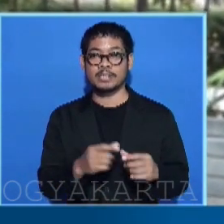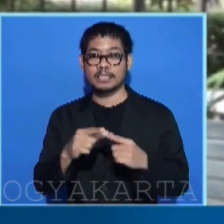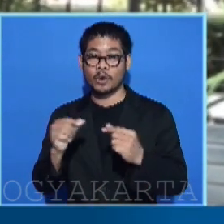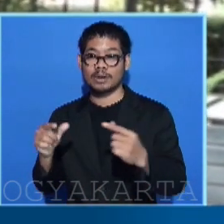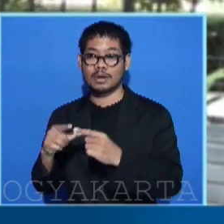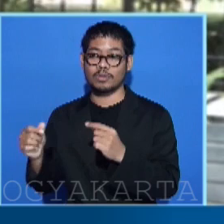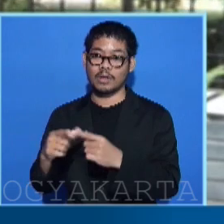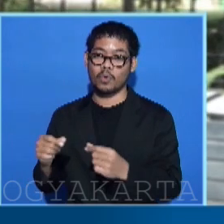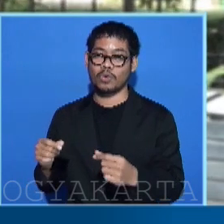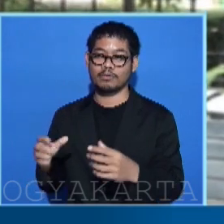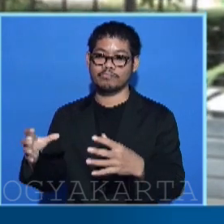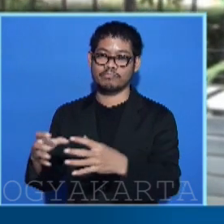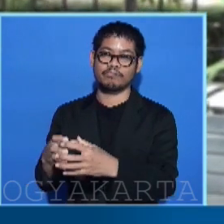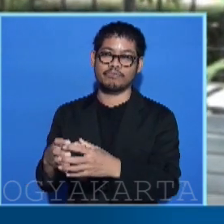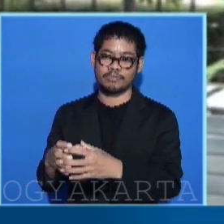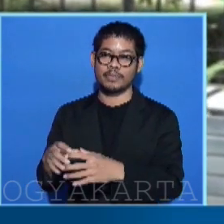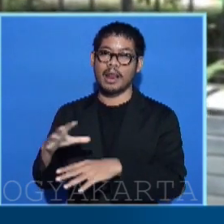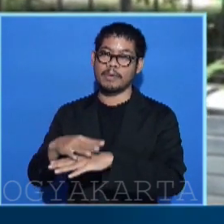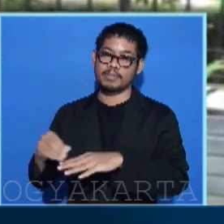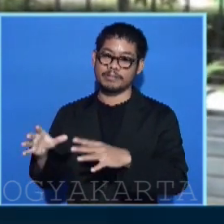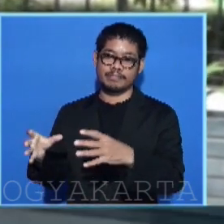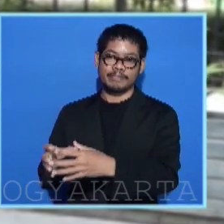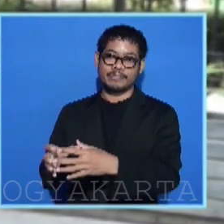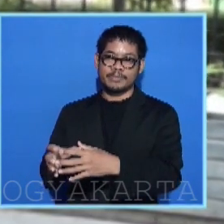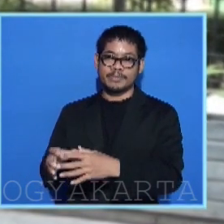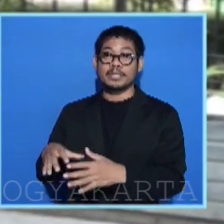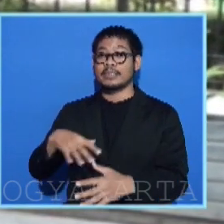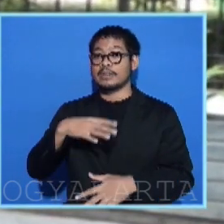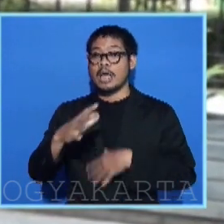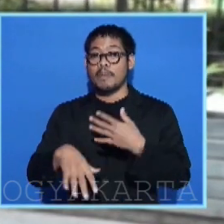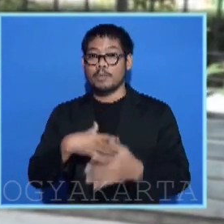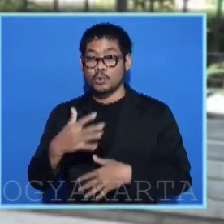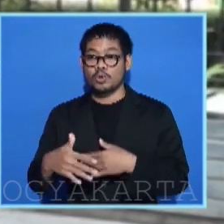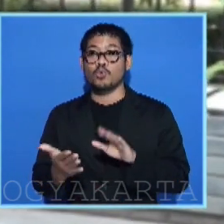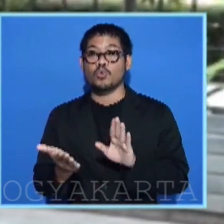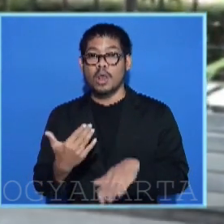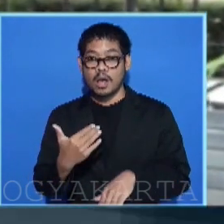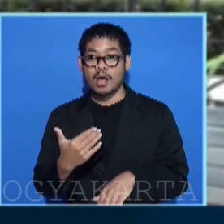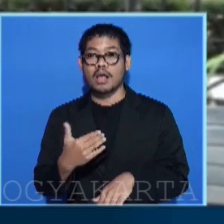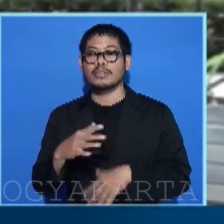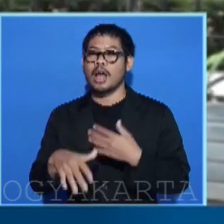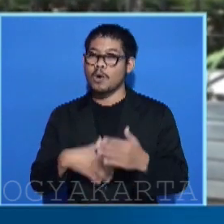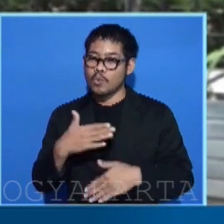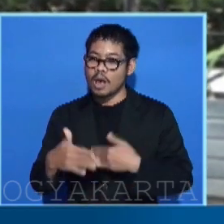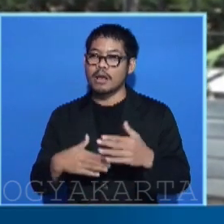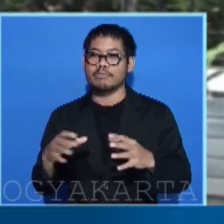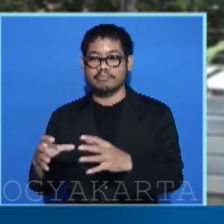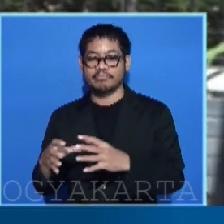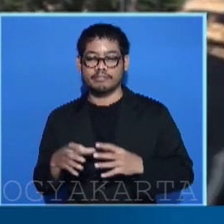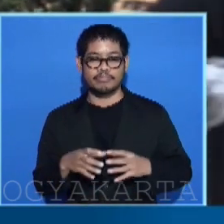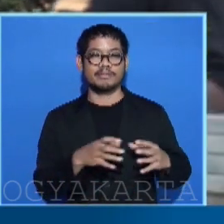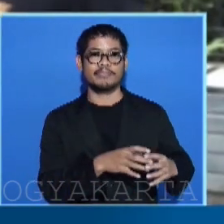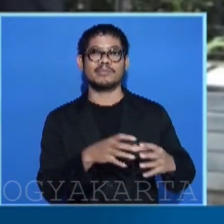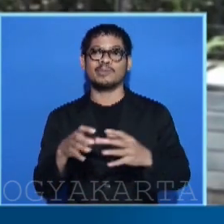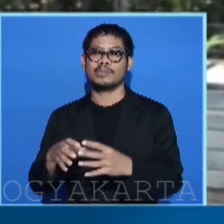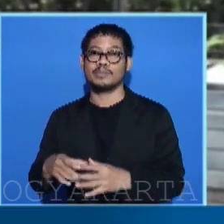antara organik dan anu itu atau daur ulang itu disendirikan nanti biar pembuangan sampah itu tidak menumpuk seperti sekarang